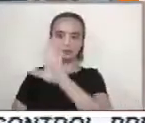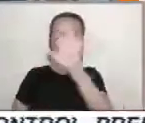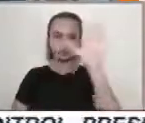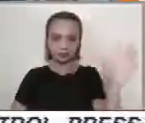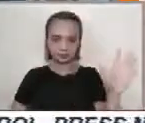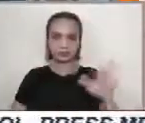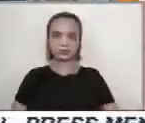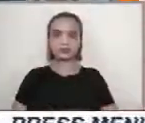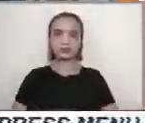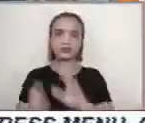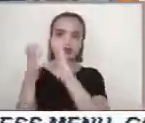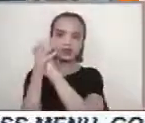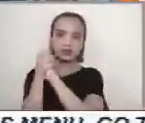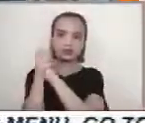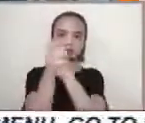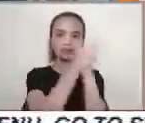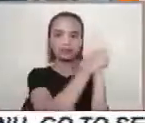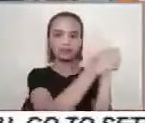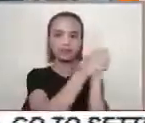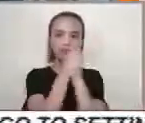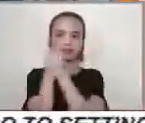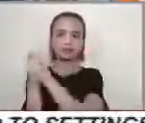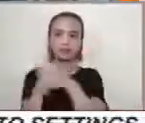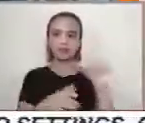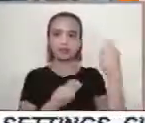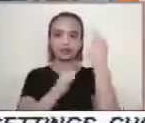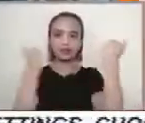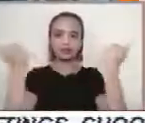Miss Chit. Congratulations! Sigurado ako